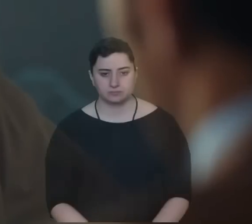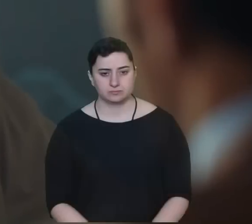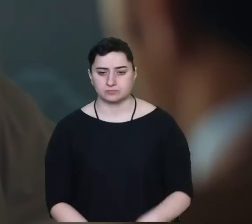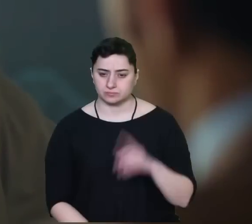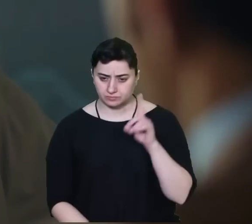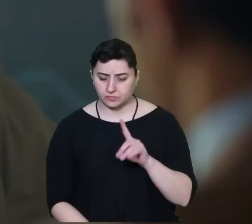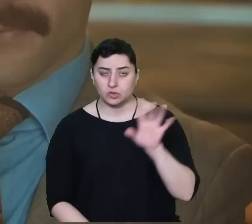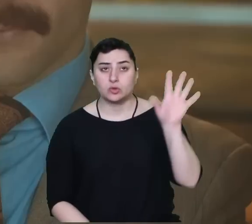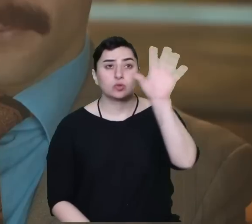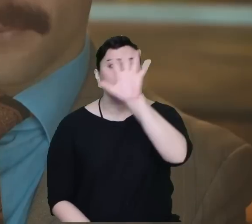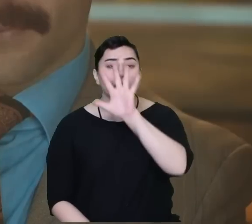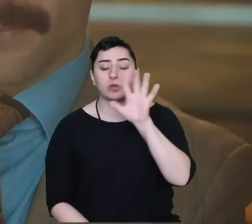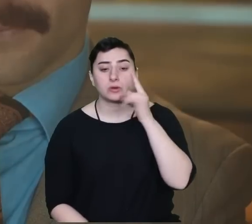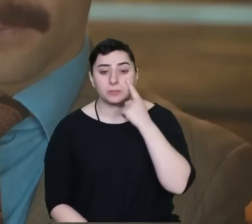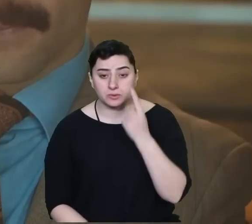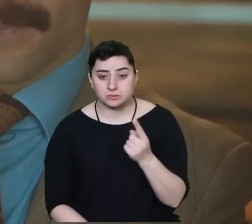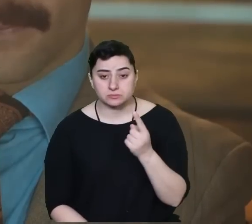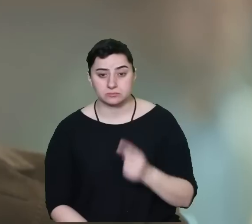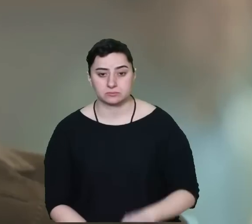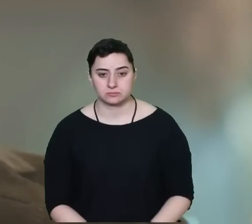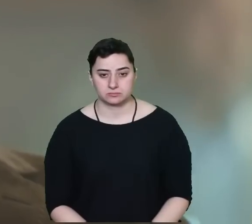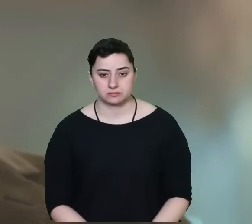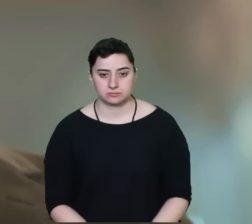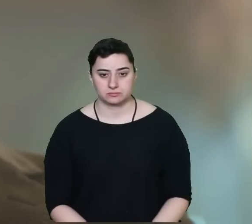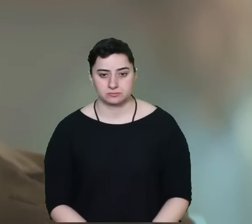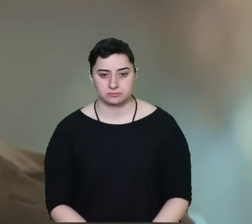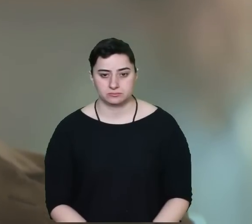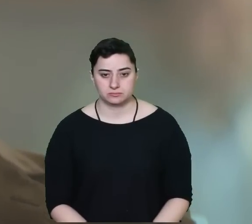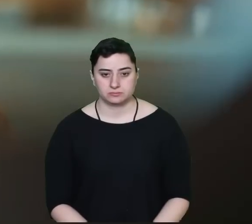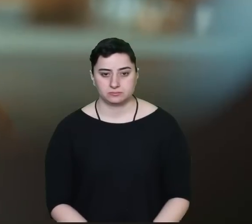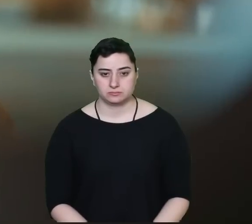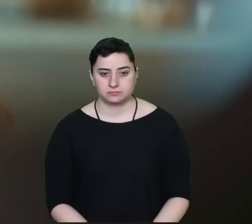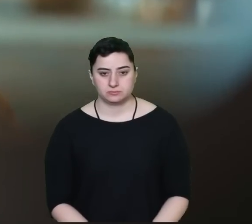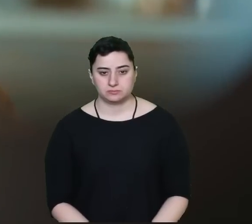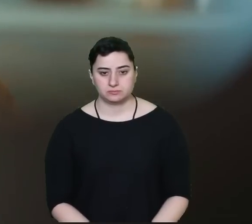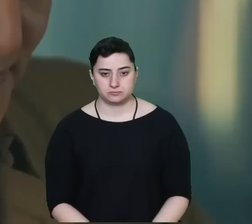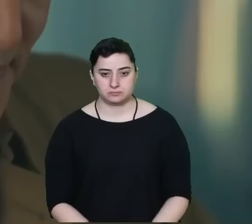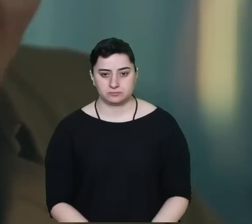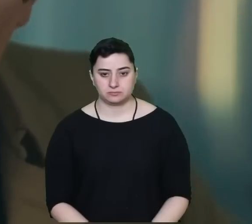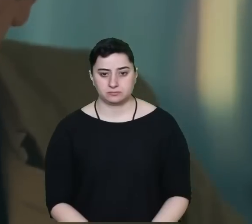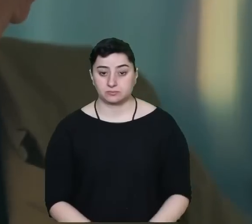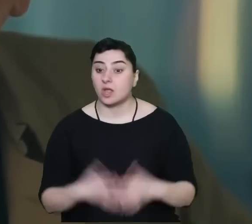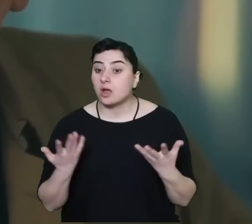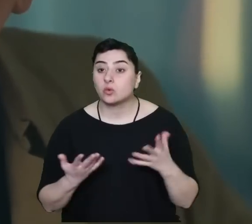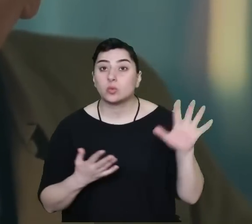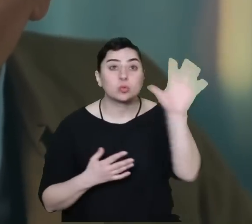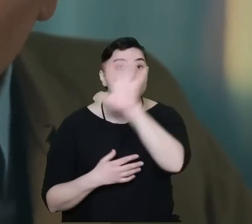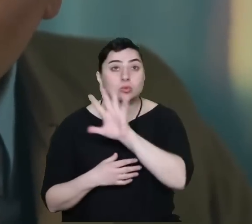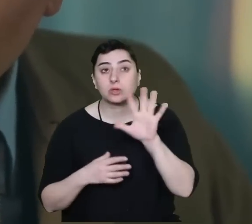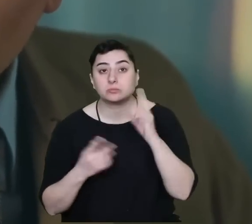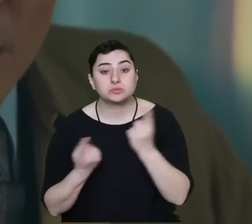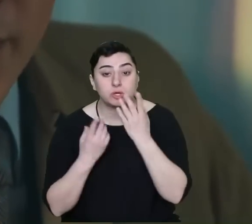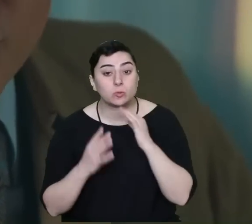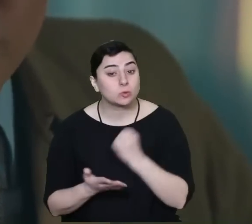Önce göklerde kıyılır Mayda. Rasim'e gelen sözle Cahit pek bir keyiflendi. Rasim asmış yüzünü bakıyor. Eğer göklerde